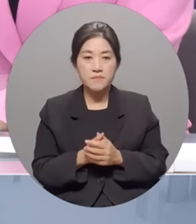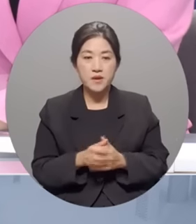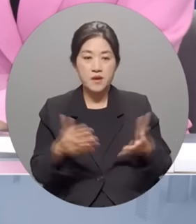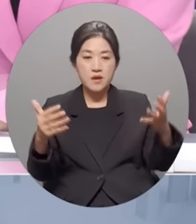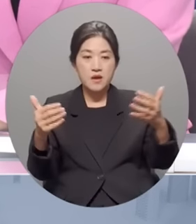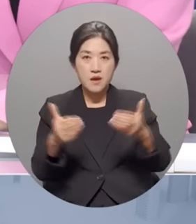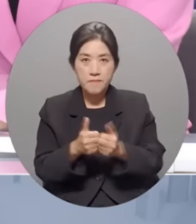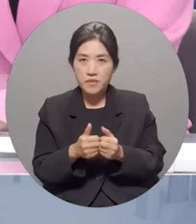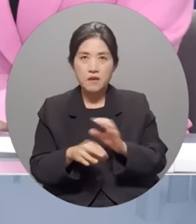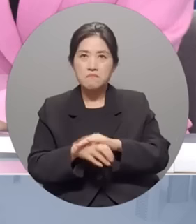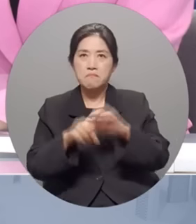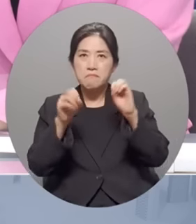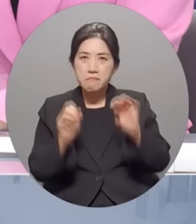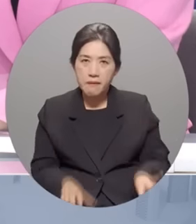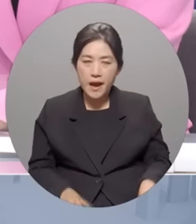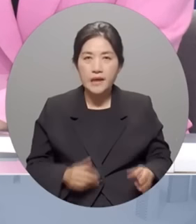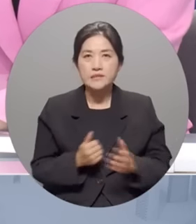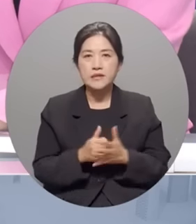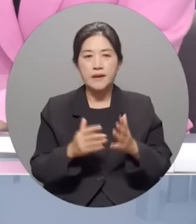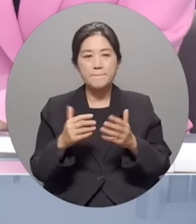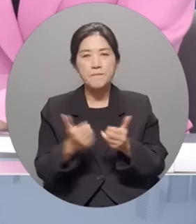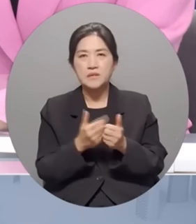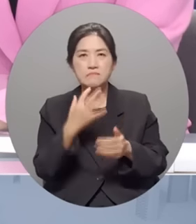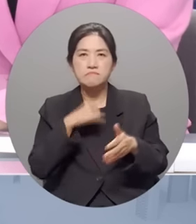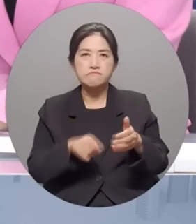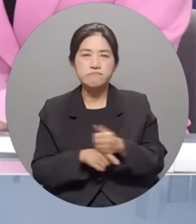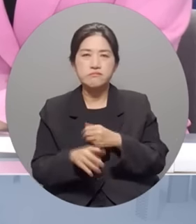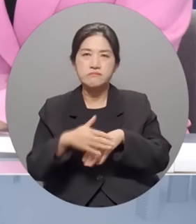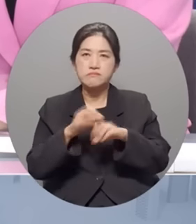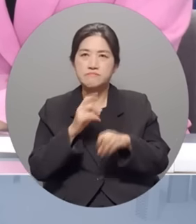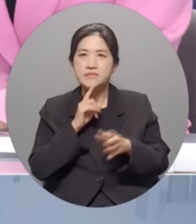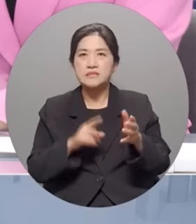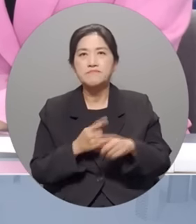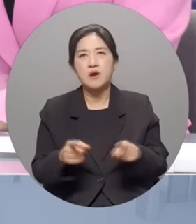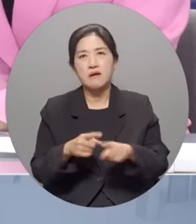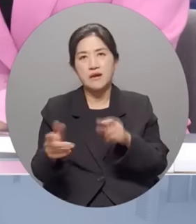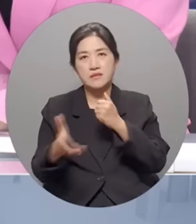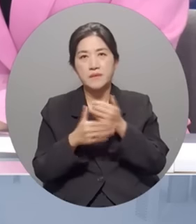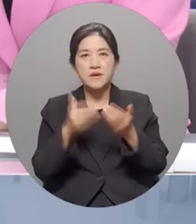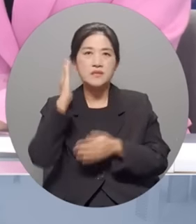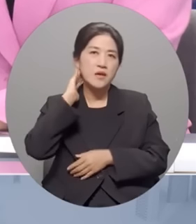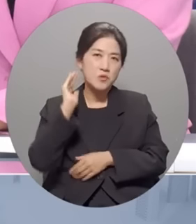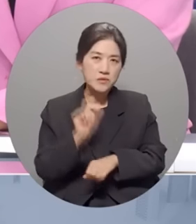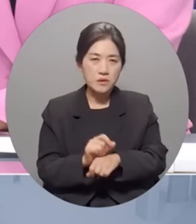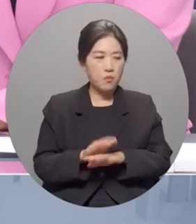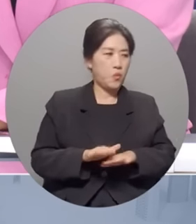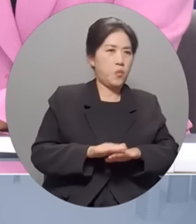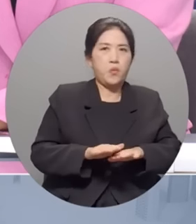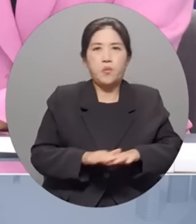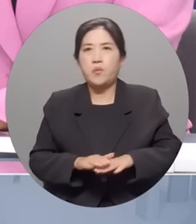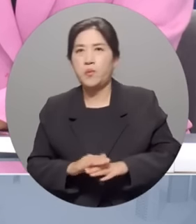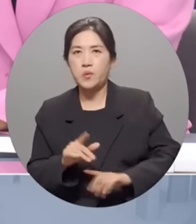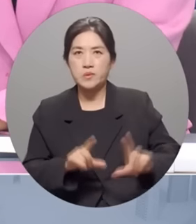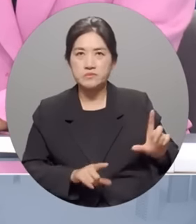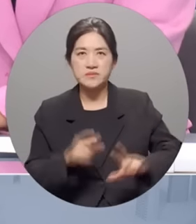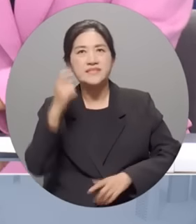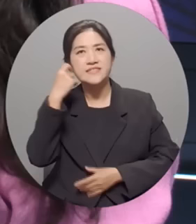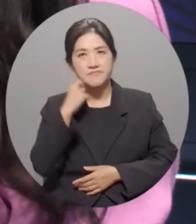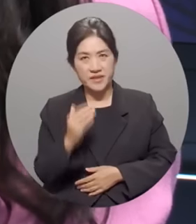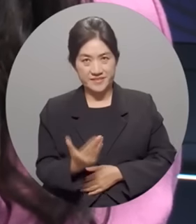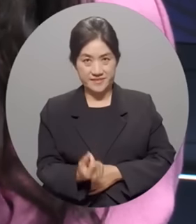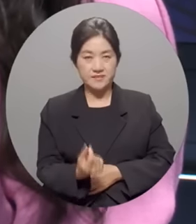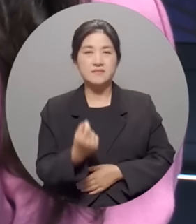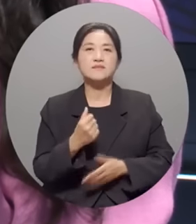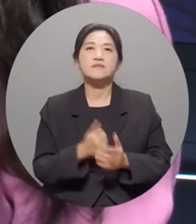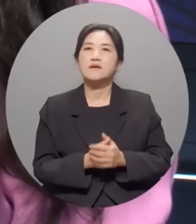면담 맹탕 면담이다 평가가 쏟아졌고 대통령실이 부랴부랴 뒷수습에 나선 모양세가 됐습니다 자